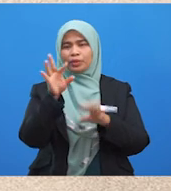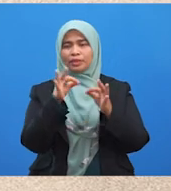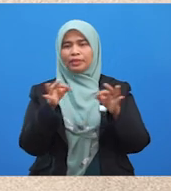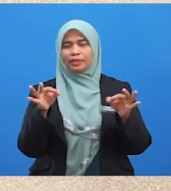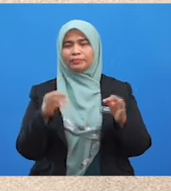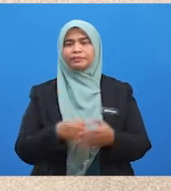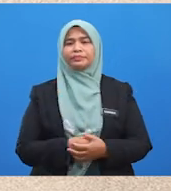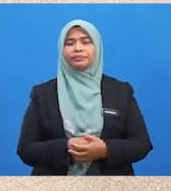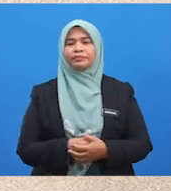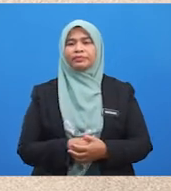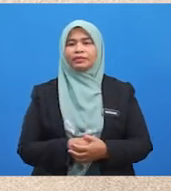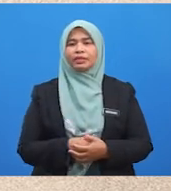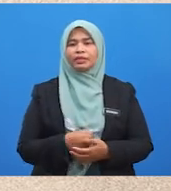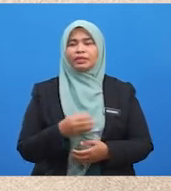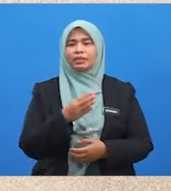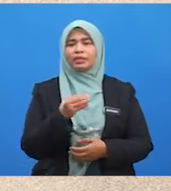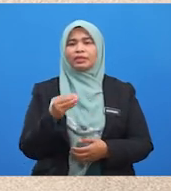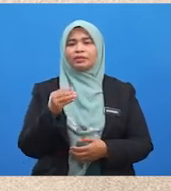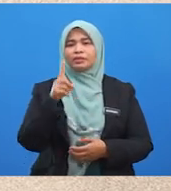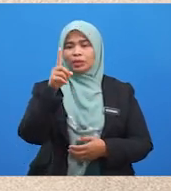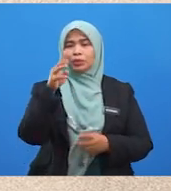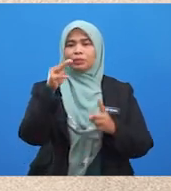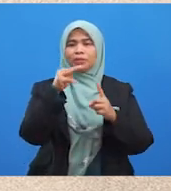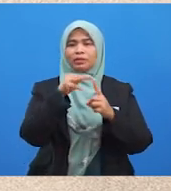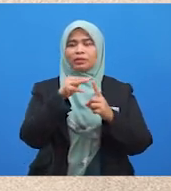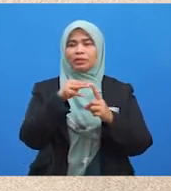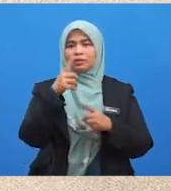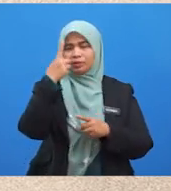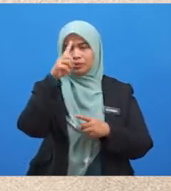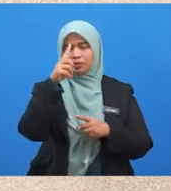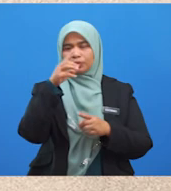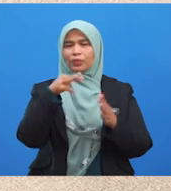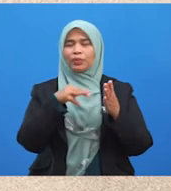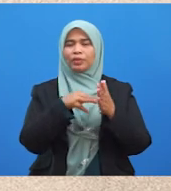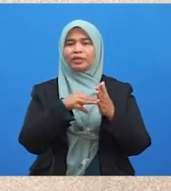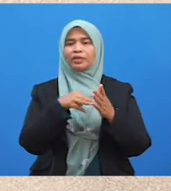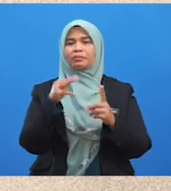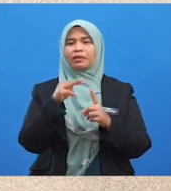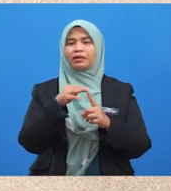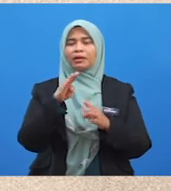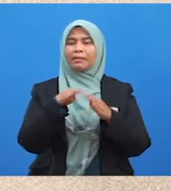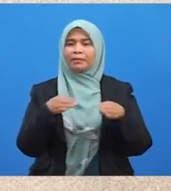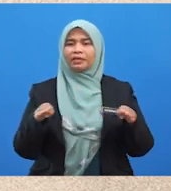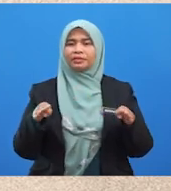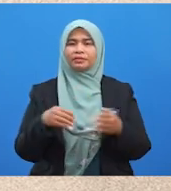ayat. Manakala 1 markah pula bagi mewakili markah